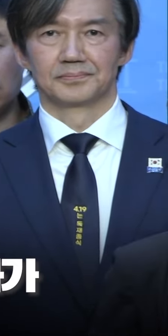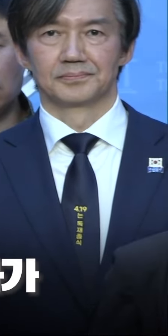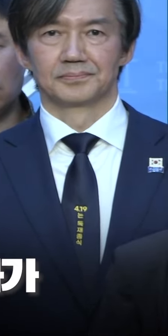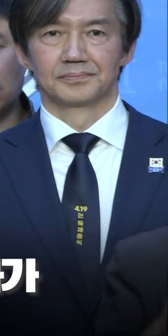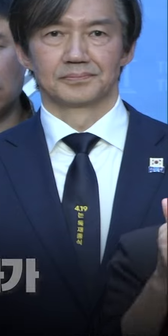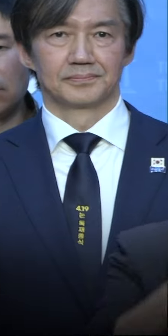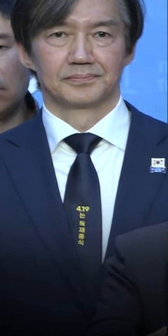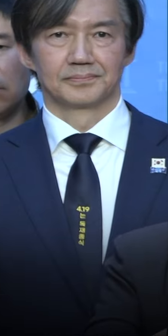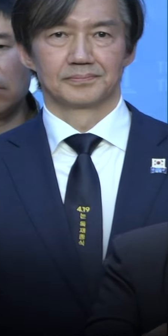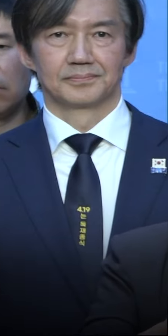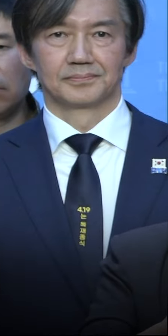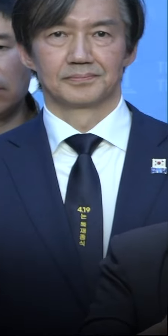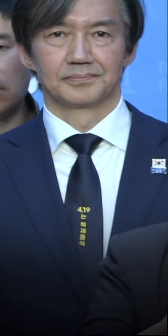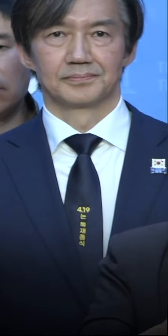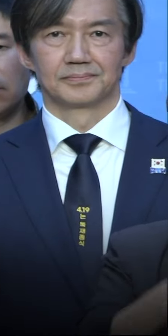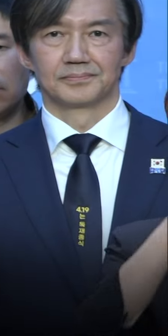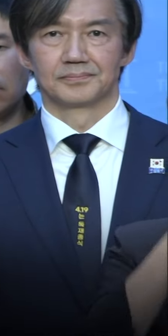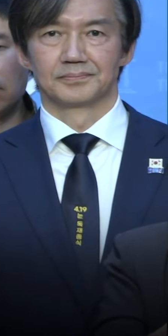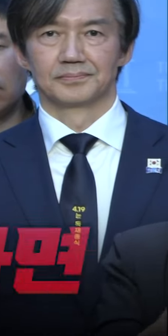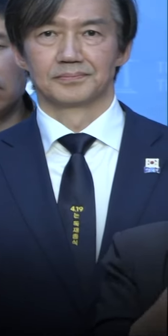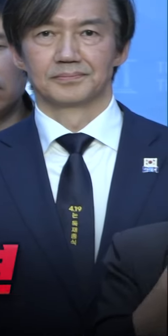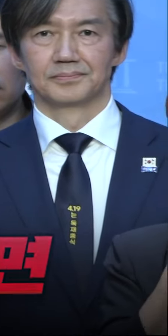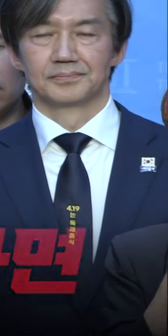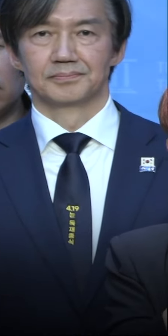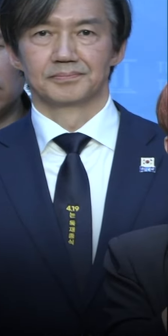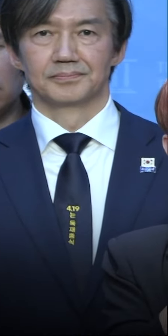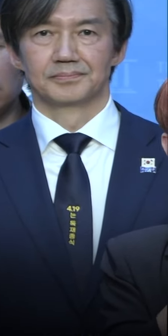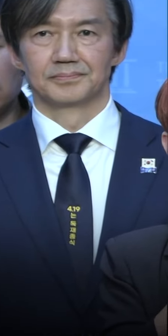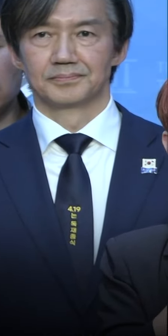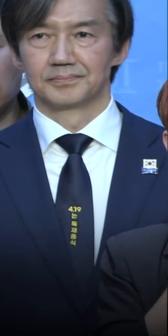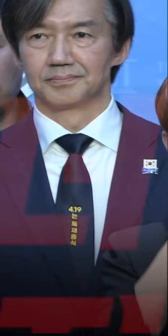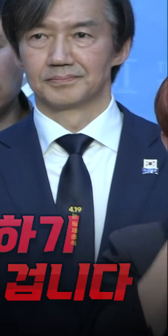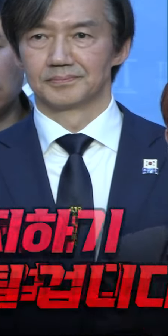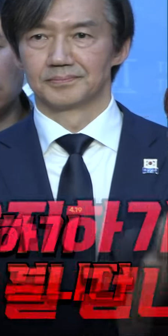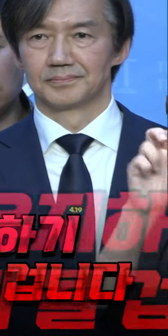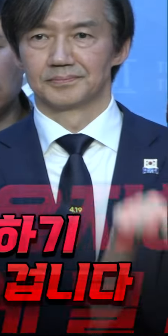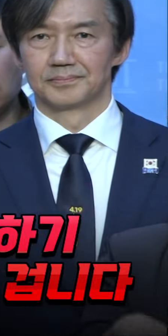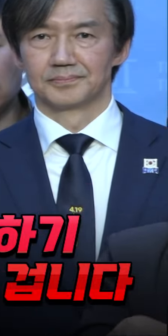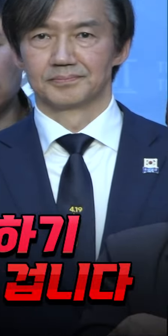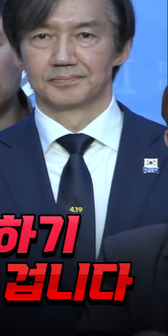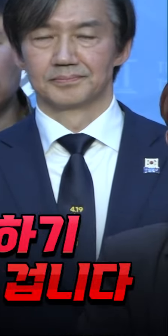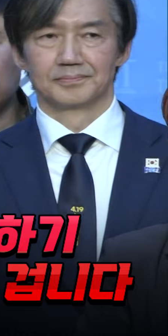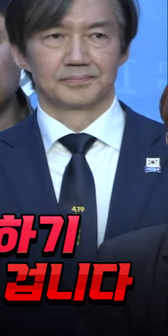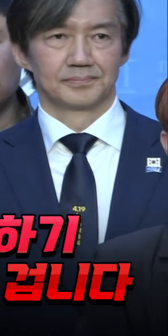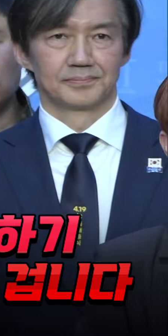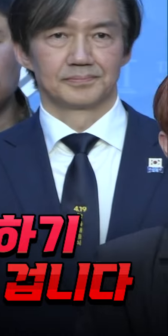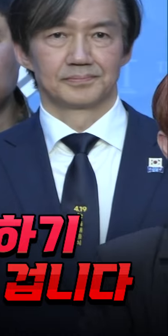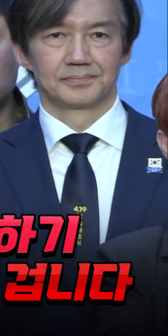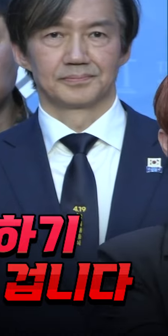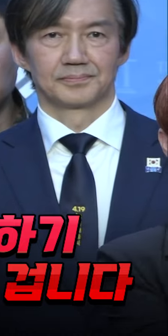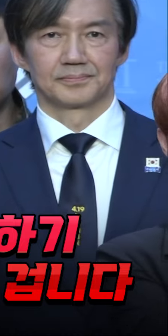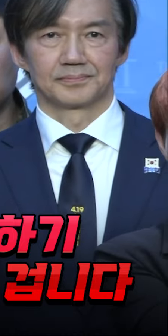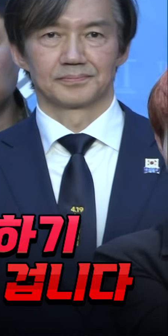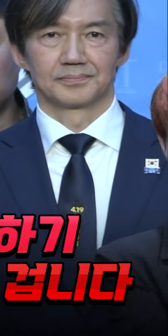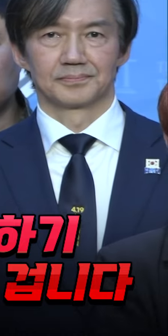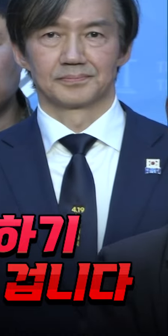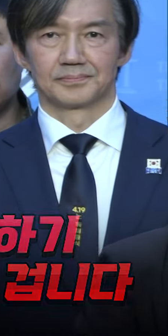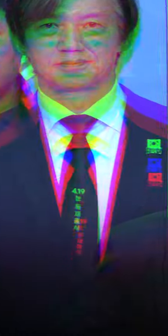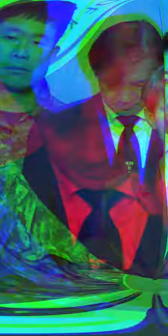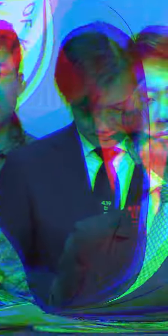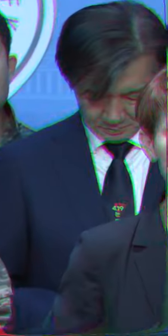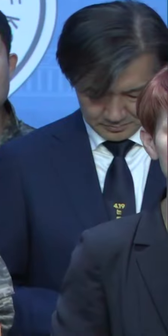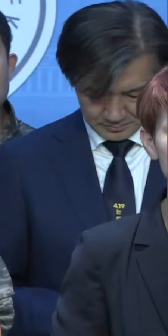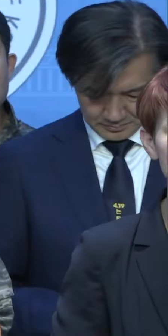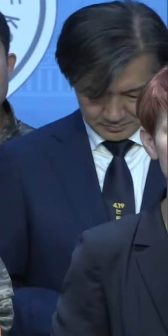재판의 결과가 무죄를 전 확신하는데 무죄가 나온다면 대통령의 권력은 더 유지하기 어려울 정도로 망가지게 될